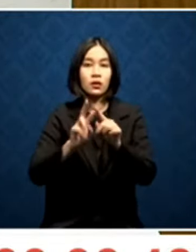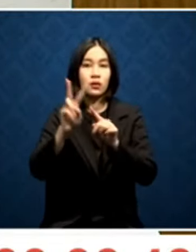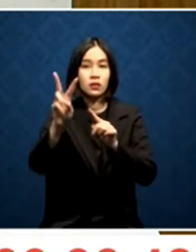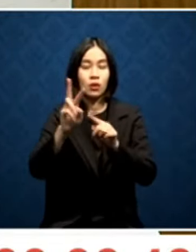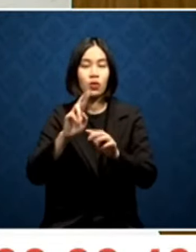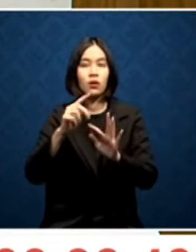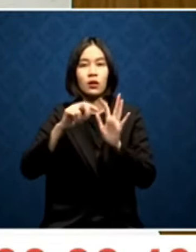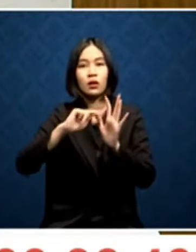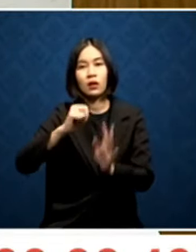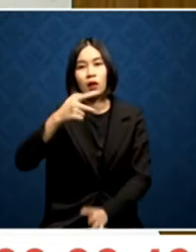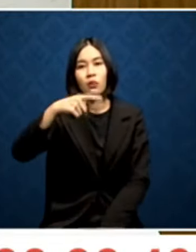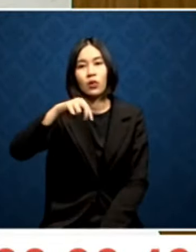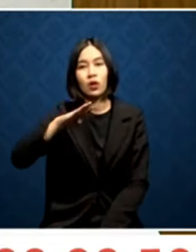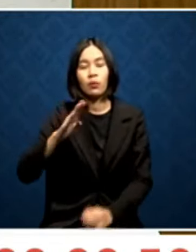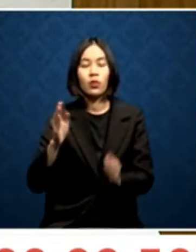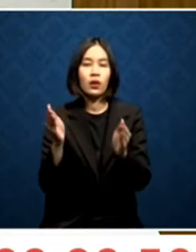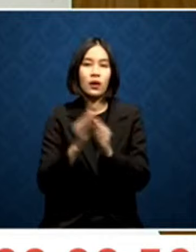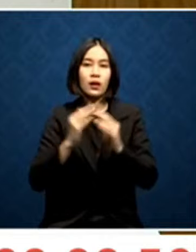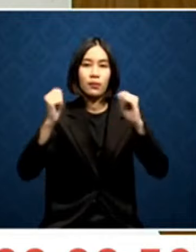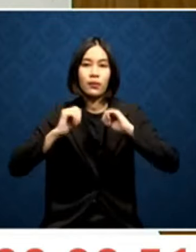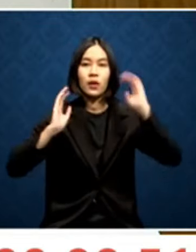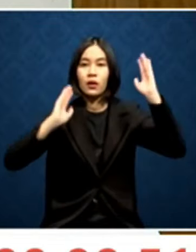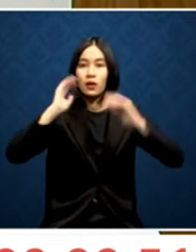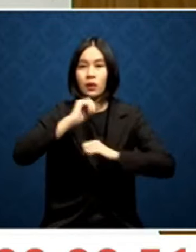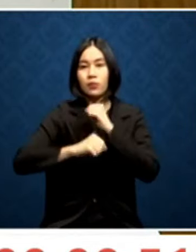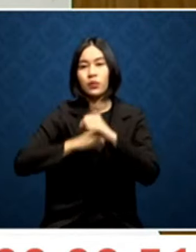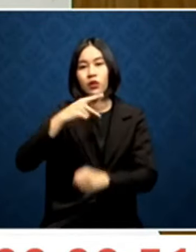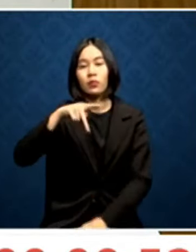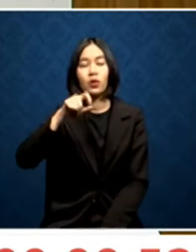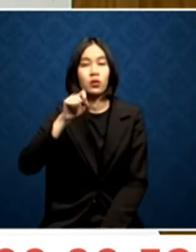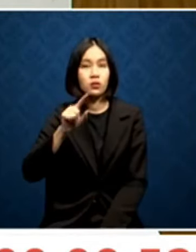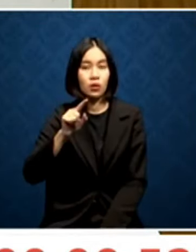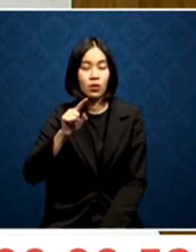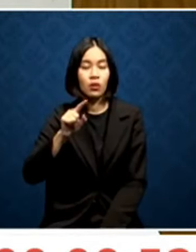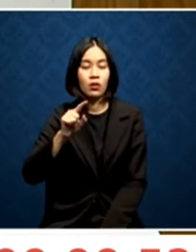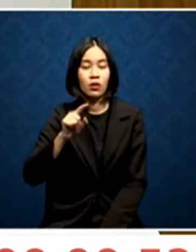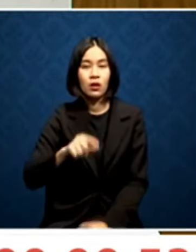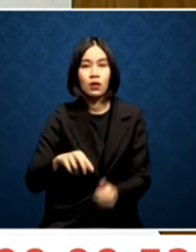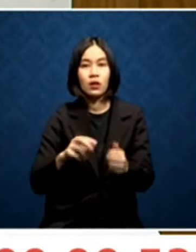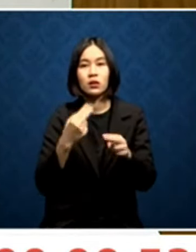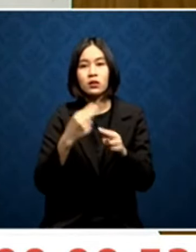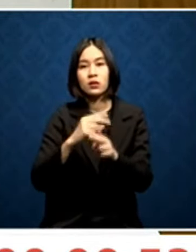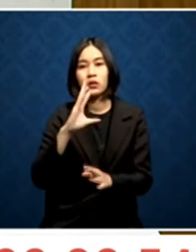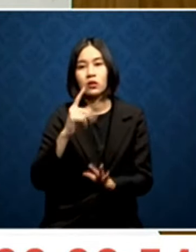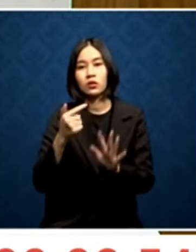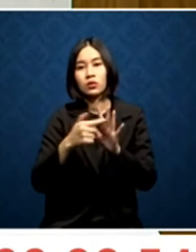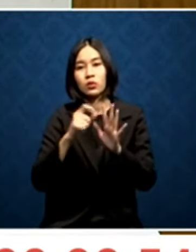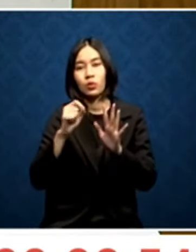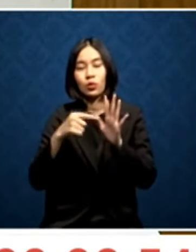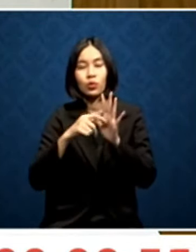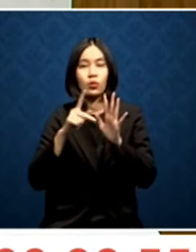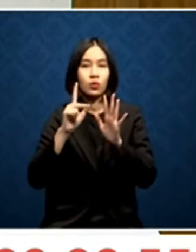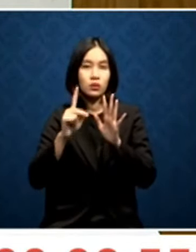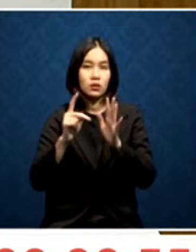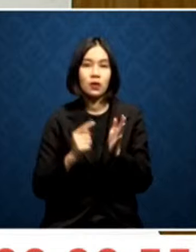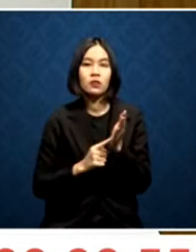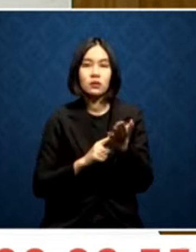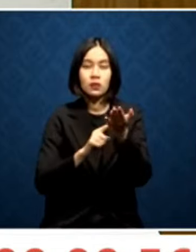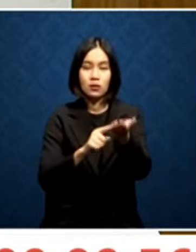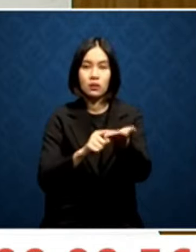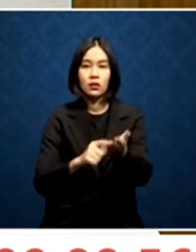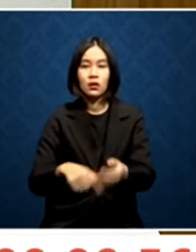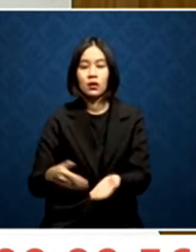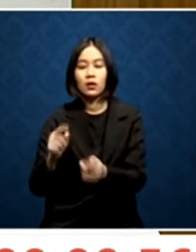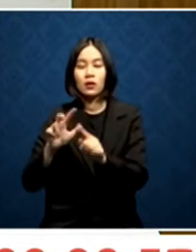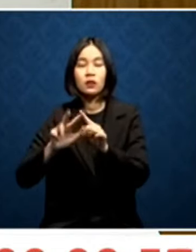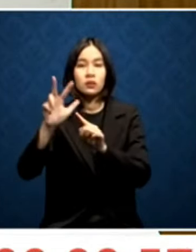ร่างพระราชบัญญัติว่าด้วยการออกเสียงประชามติฉบับที่พ.ศ.รองศาสตราจารย์ชูศักดิ์ศิรินินกับคณะเป็นผู้เสนอ